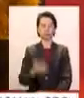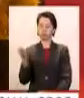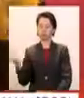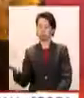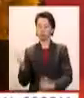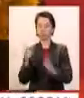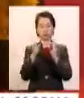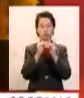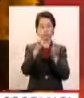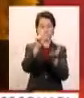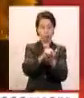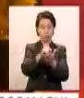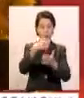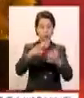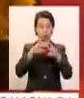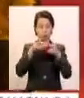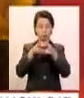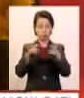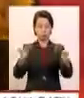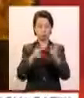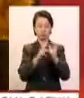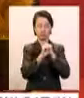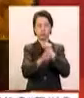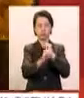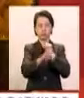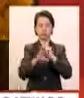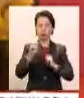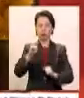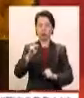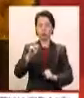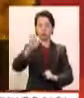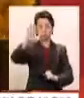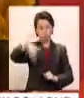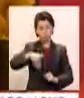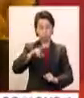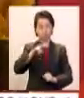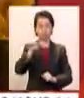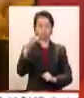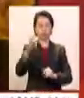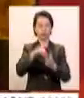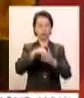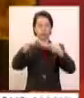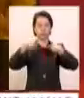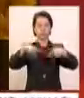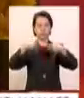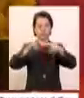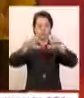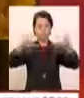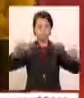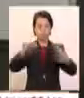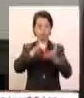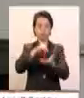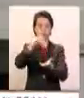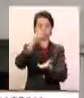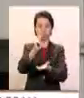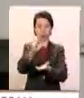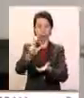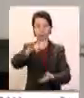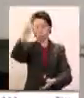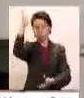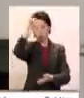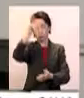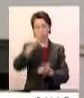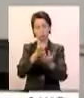Beliau ditemui media selepas merasmikan kempen Ong Mali 2019 di sebuah pasaraya besar di Ibu Negara. Kerajaan